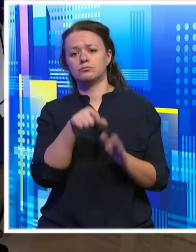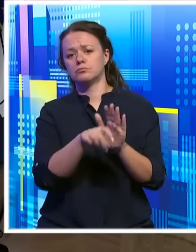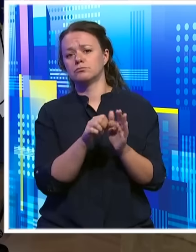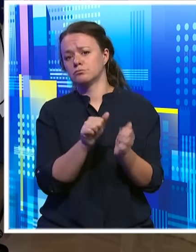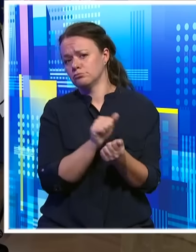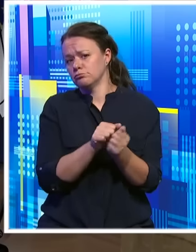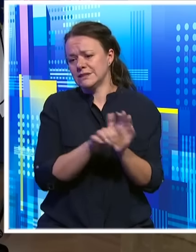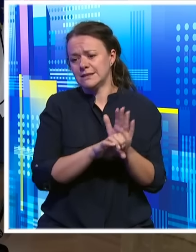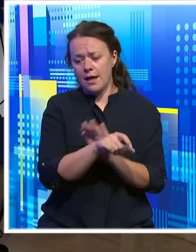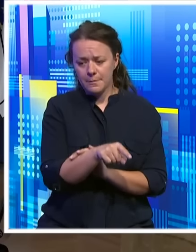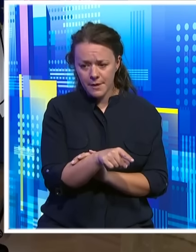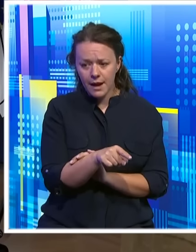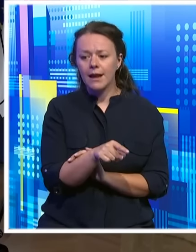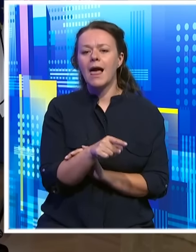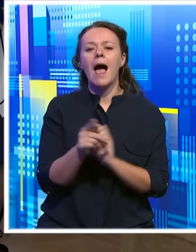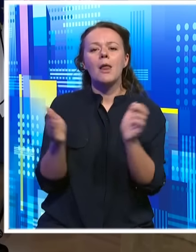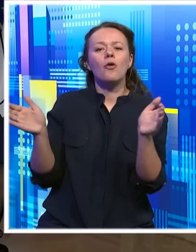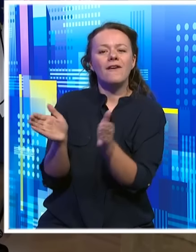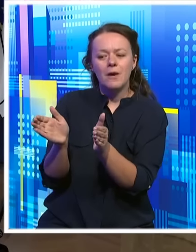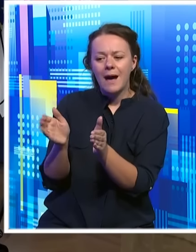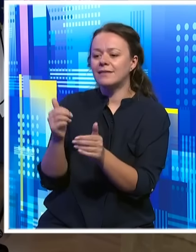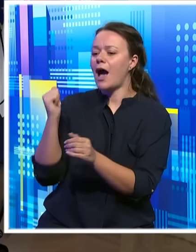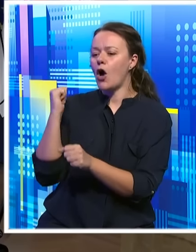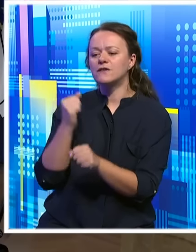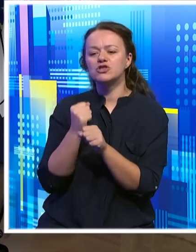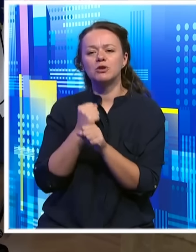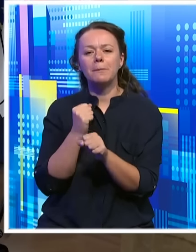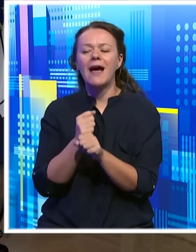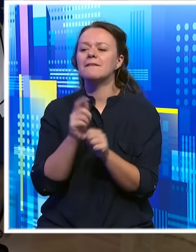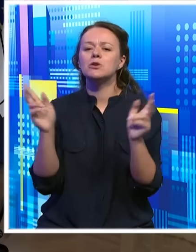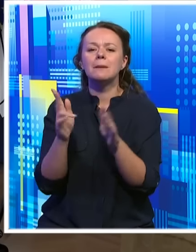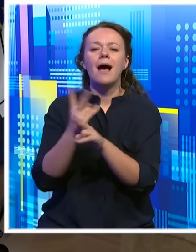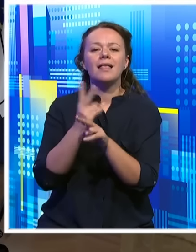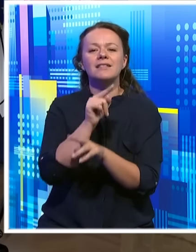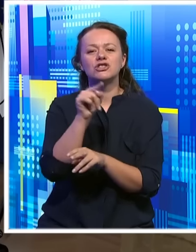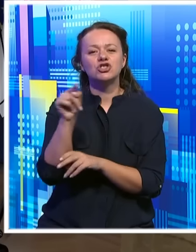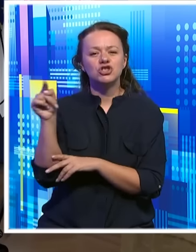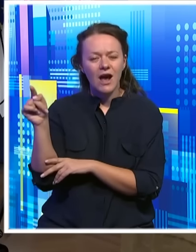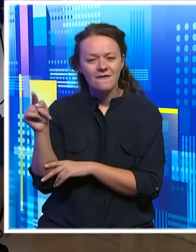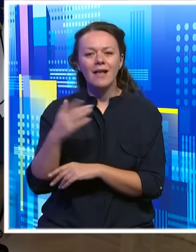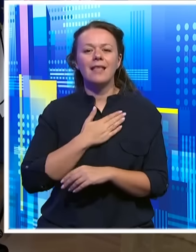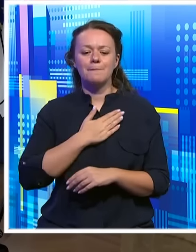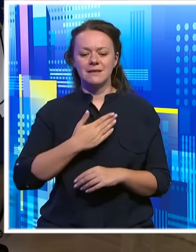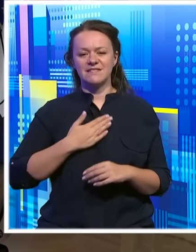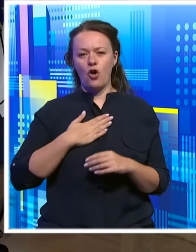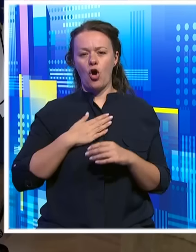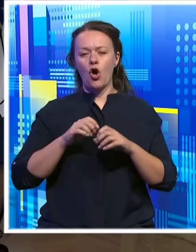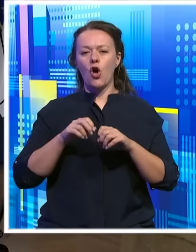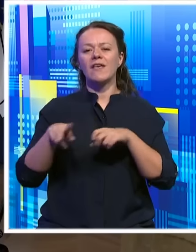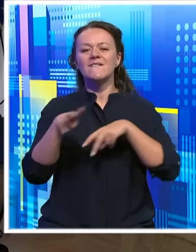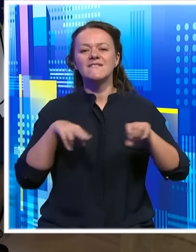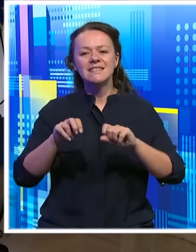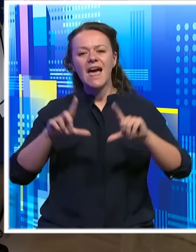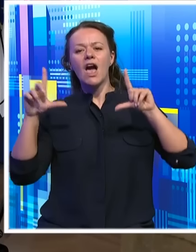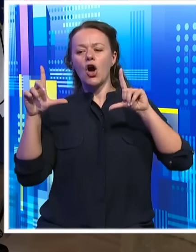Ponovo ta samo manjem aktivaciona zona. Ovde ćemo da radimo za manje zemlje koje će da uzmu, da svaka može da ima svoj video zid i da na video zidu može